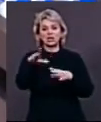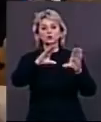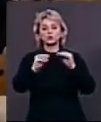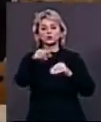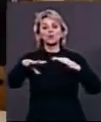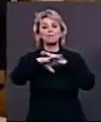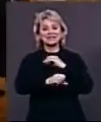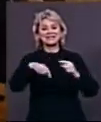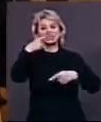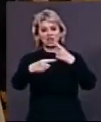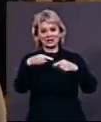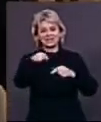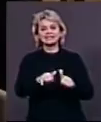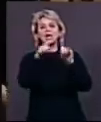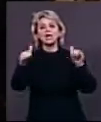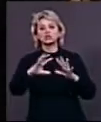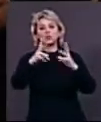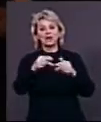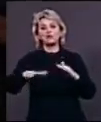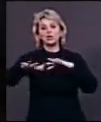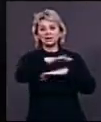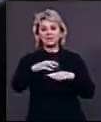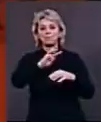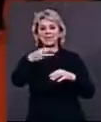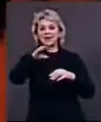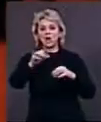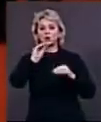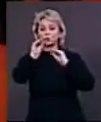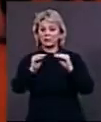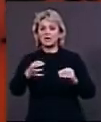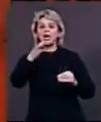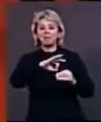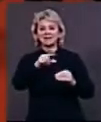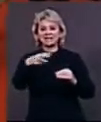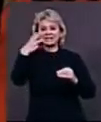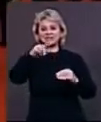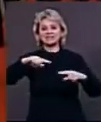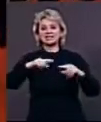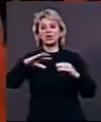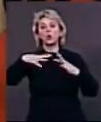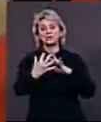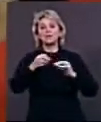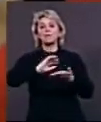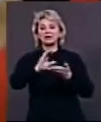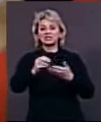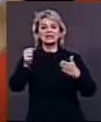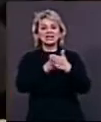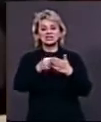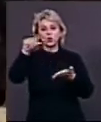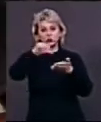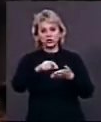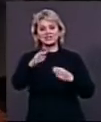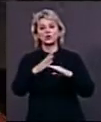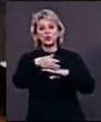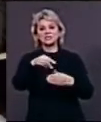учетом последних тенденций развития мирового рынка минеральных удобрений и потребностей современного сельхозпроизводства. Достижения участники и